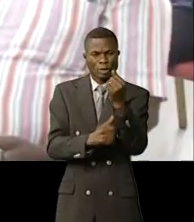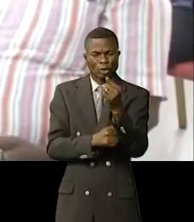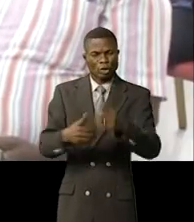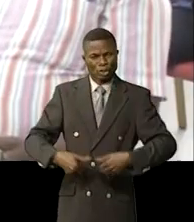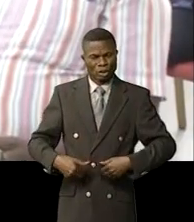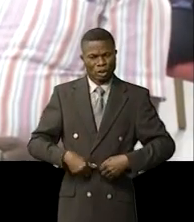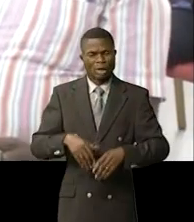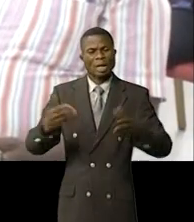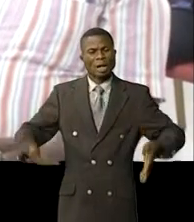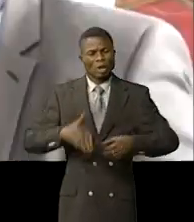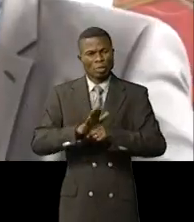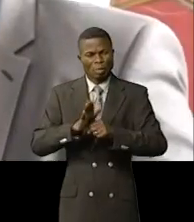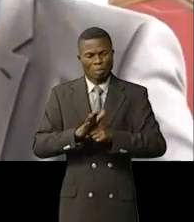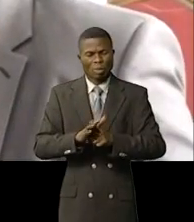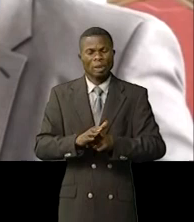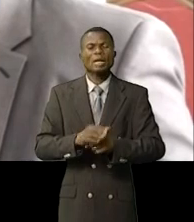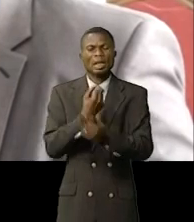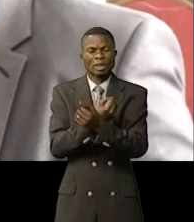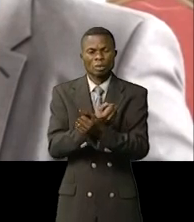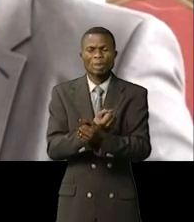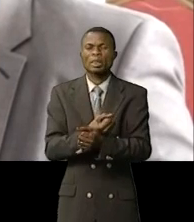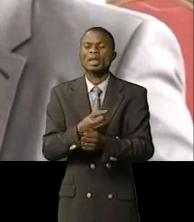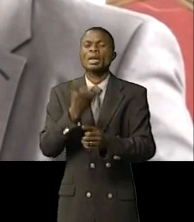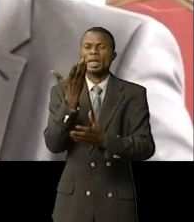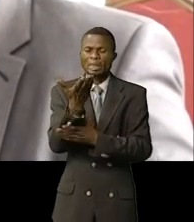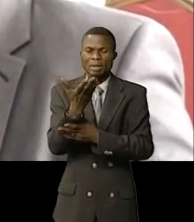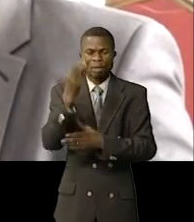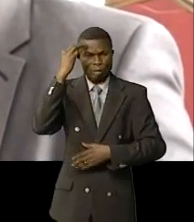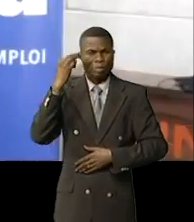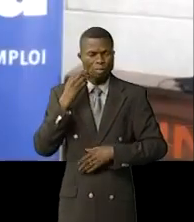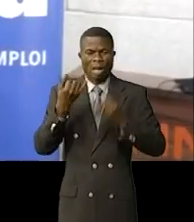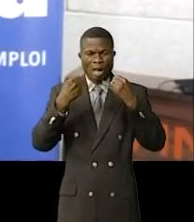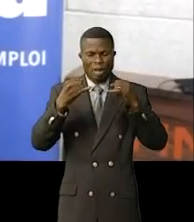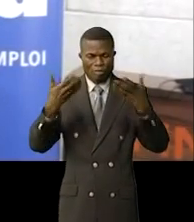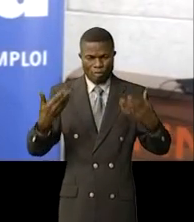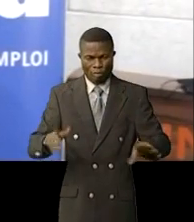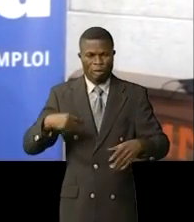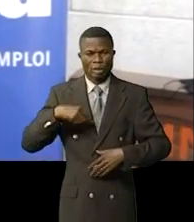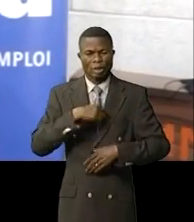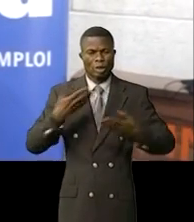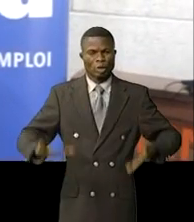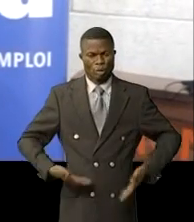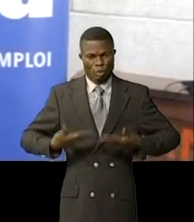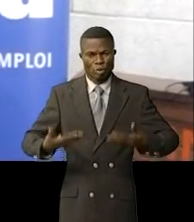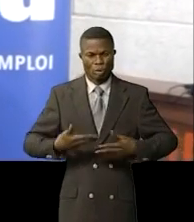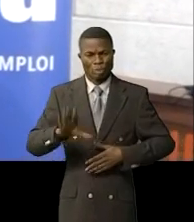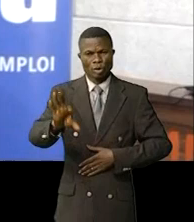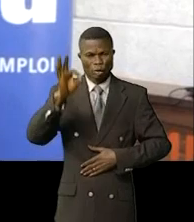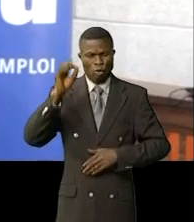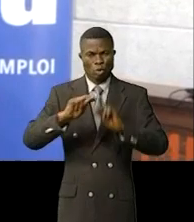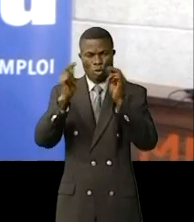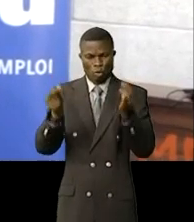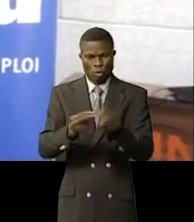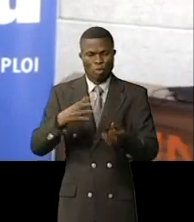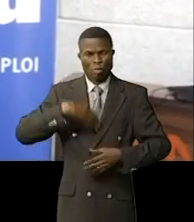cette interpellation du ministre d'État, n'ont pas tari d'éloges après cette session d'information. Nous sommes heureux d'être parmi les